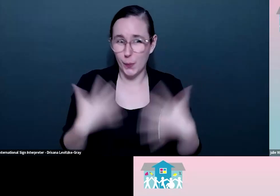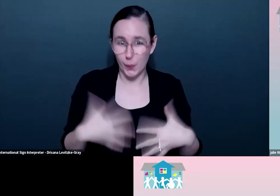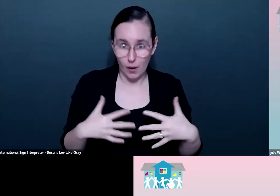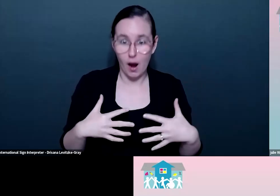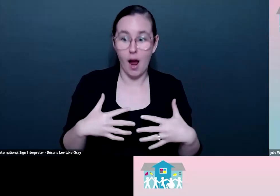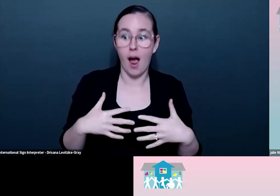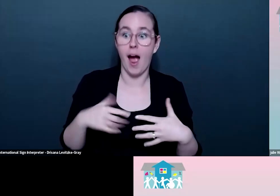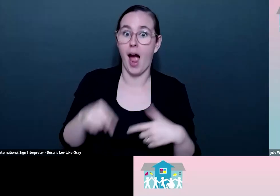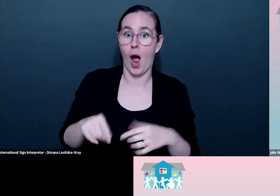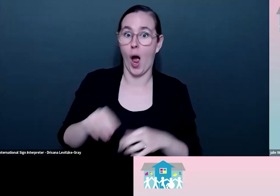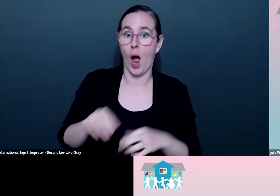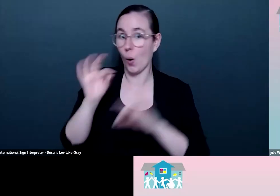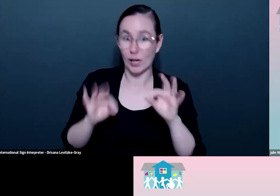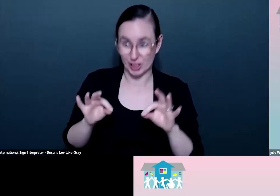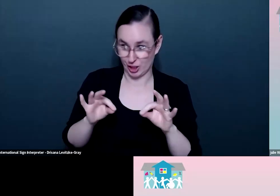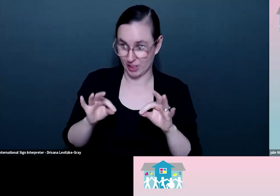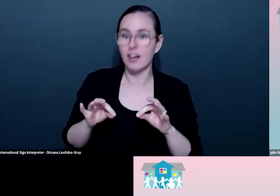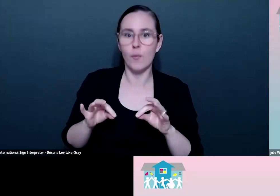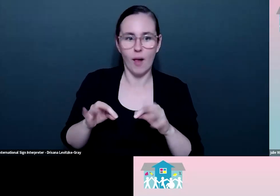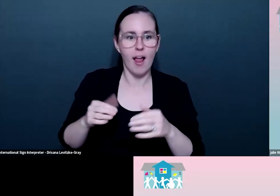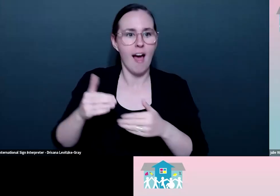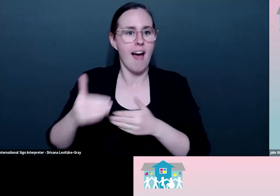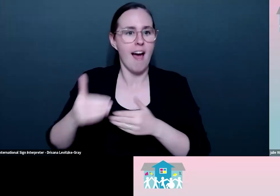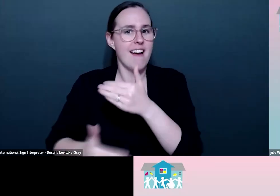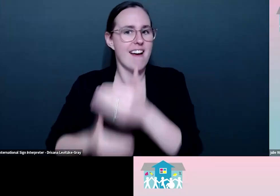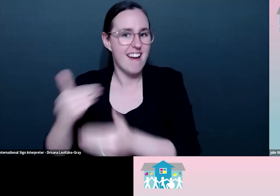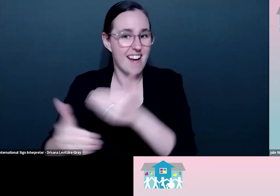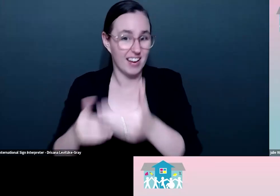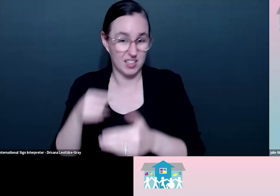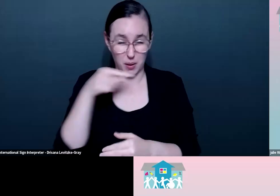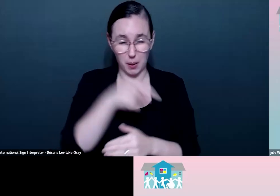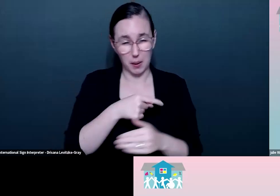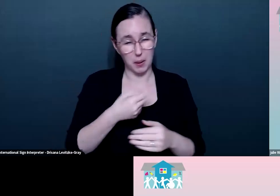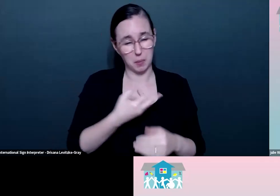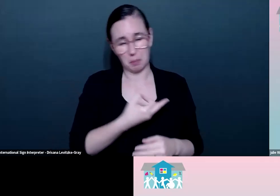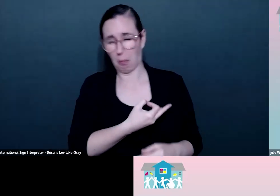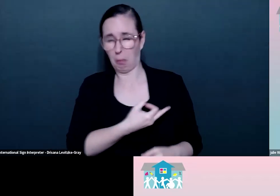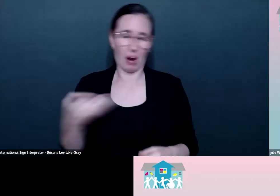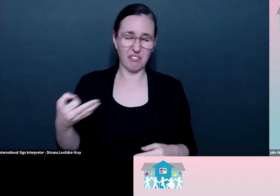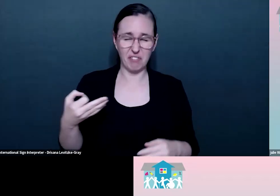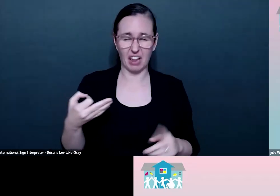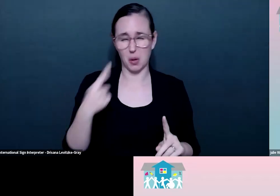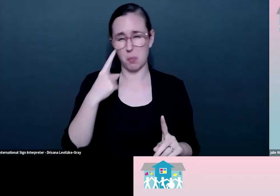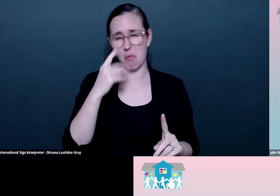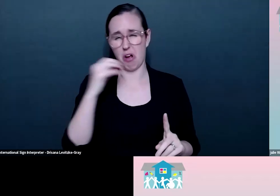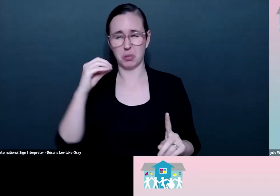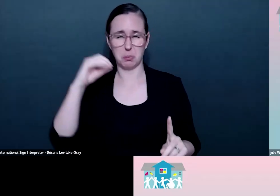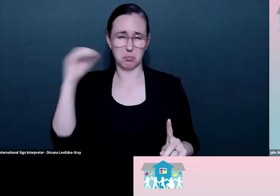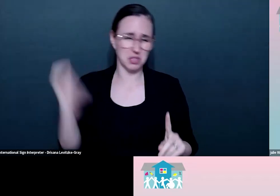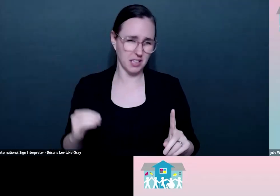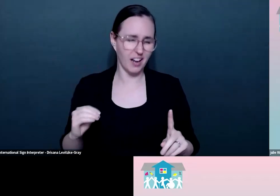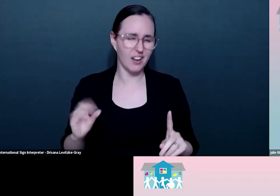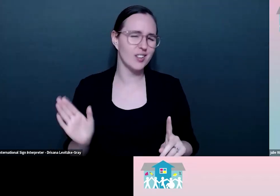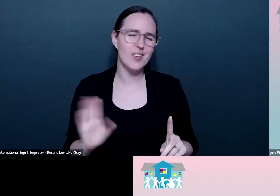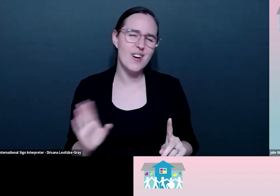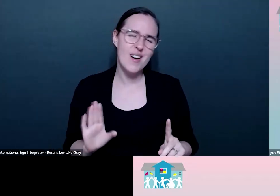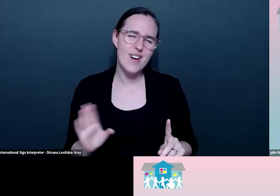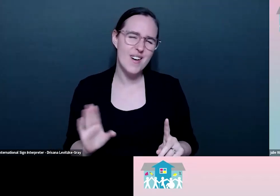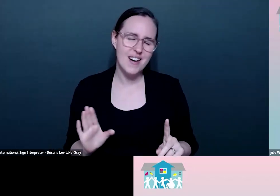complètement à avoir des informations, mais on doit aussi accepter qu'à certains